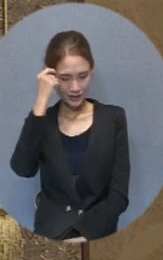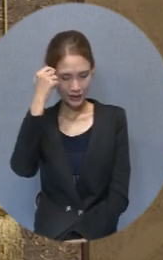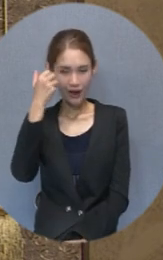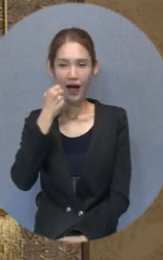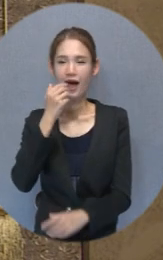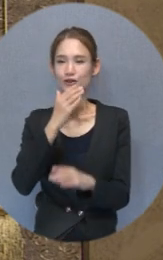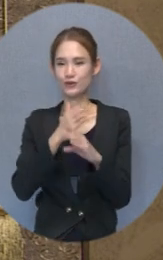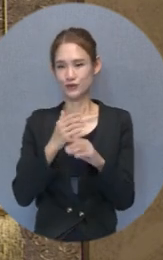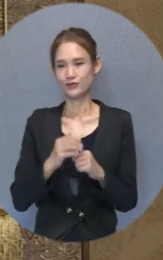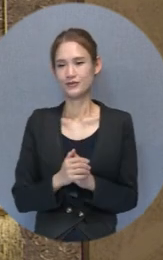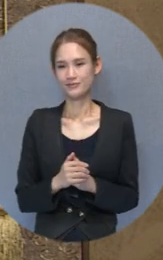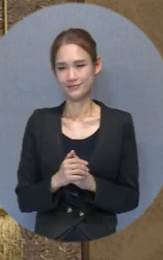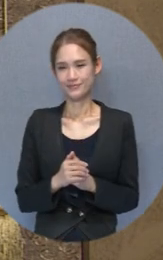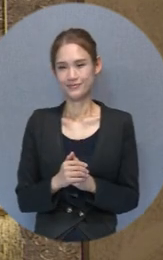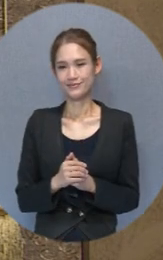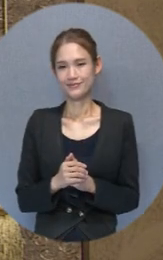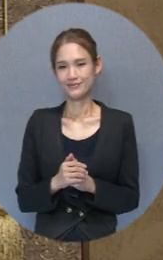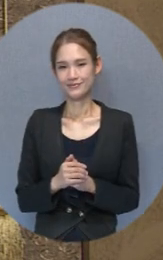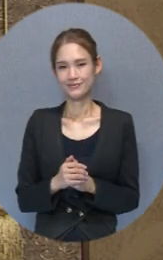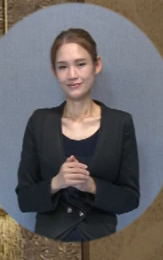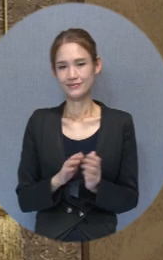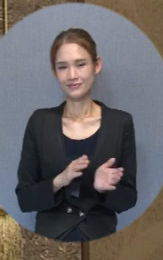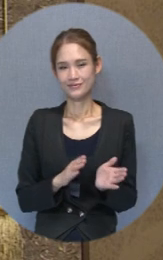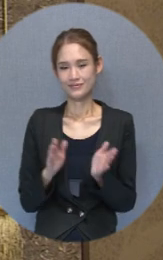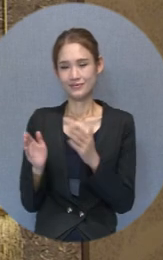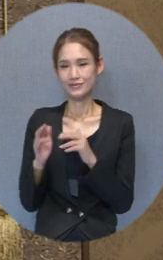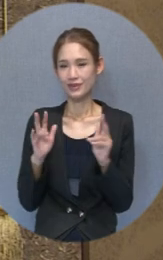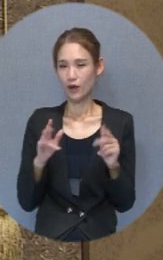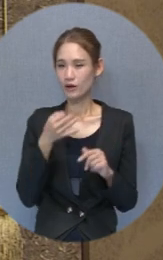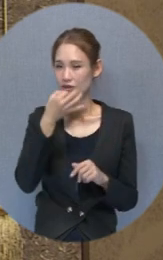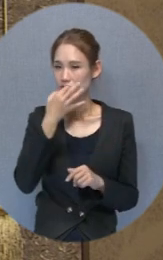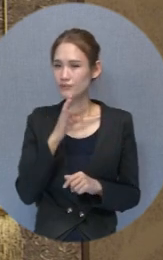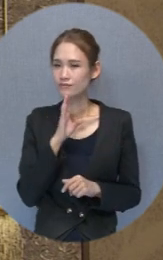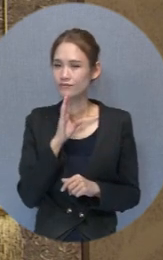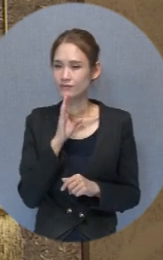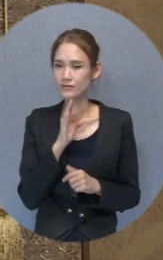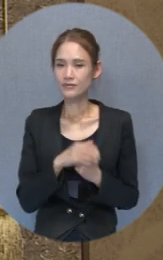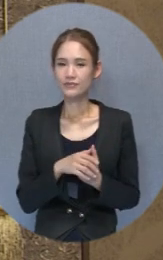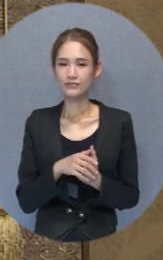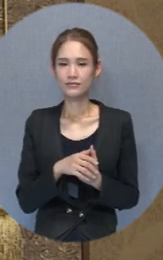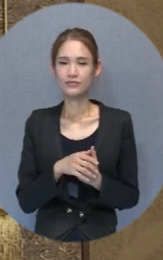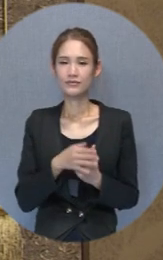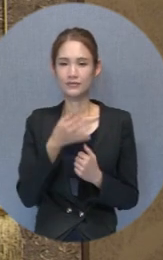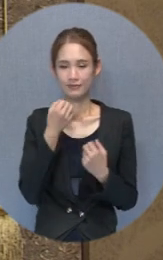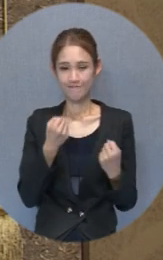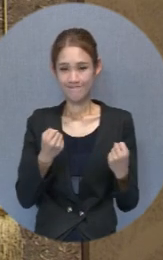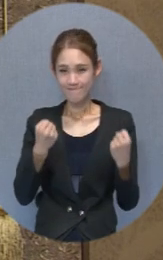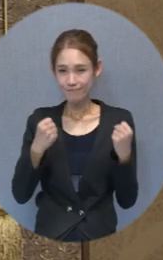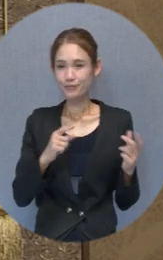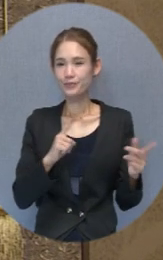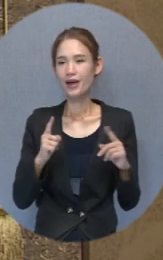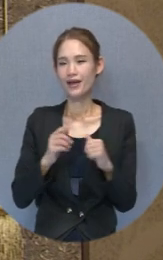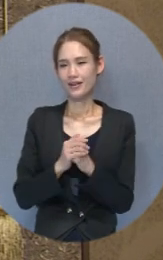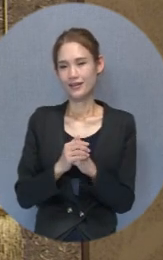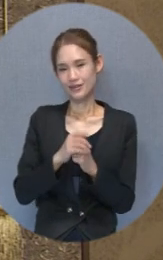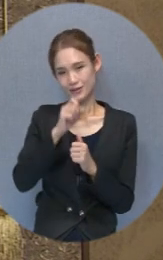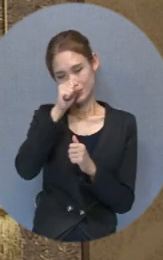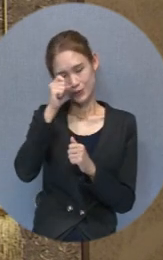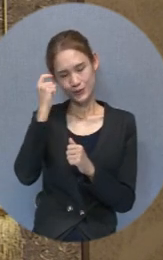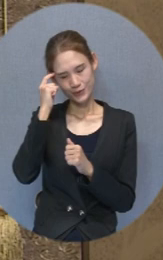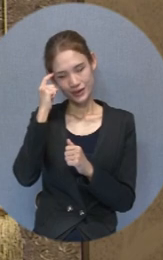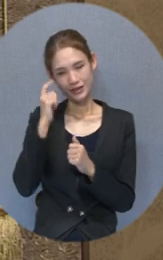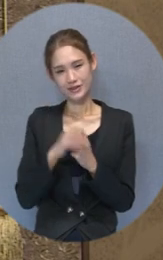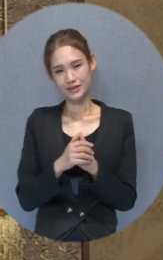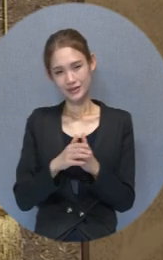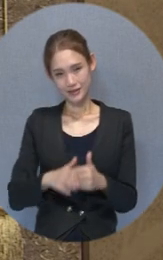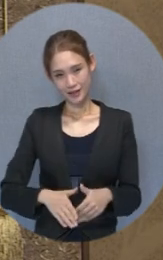하고 있어요. 네, 그래서 지금 힘드시더라도 네, 힘을 내시고 좋은